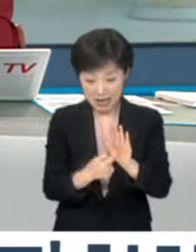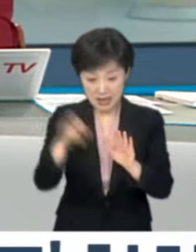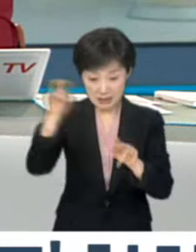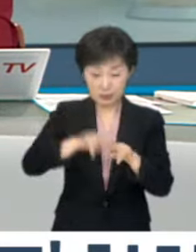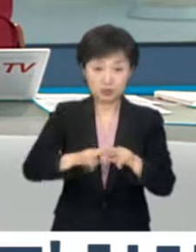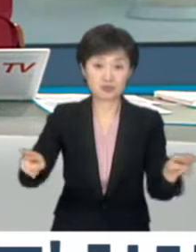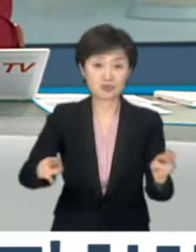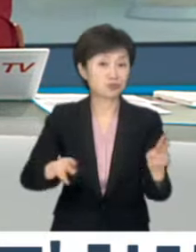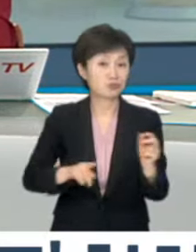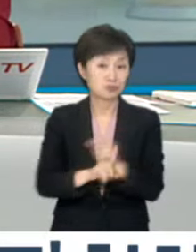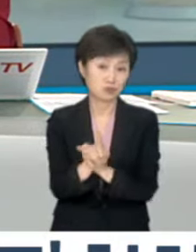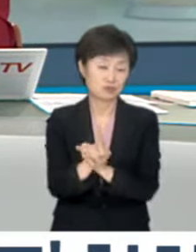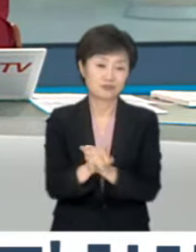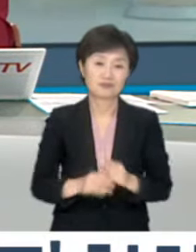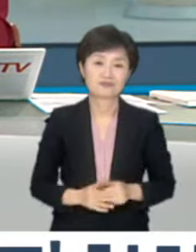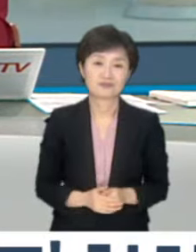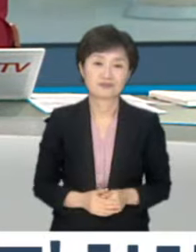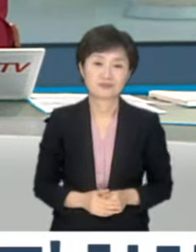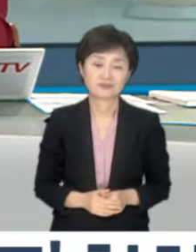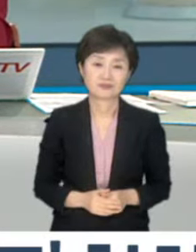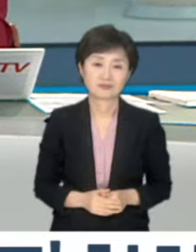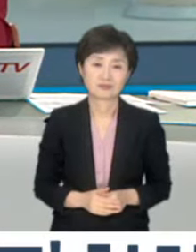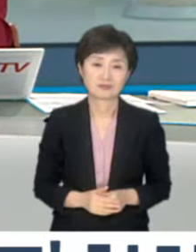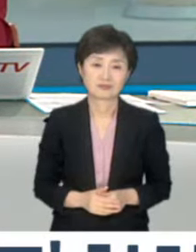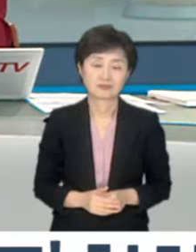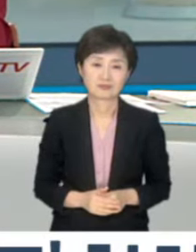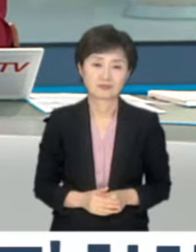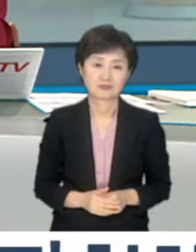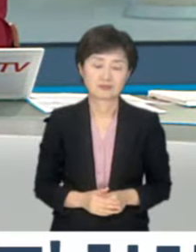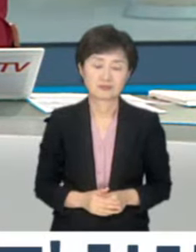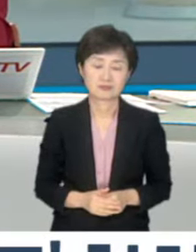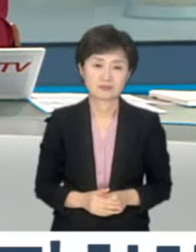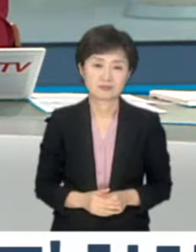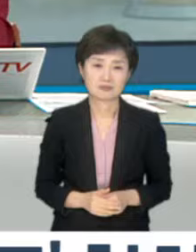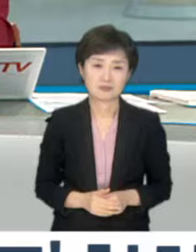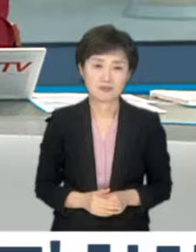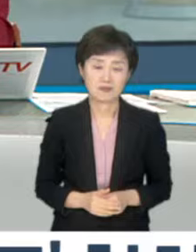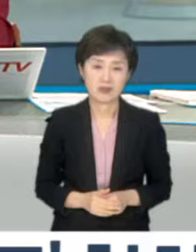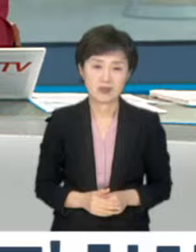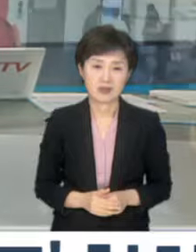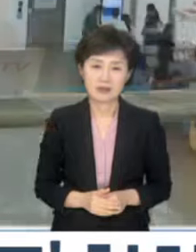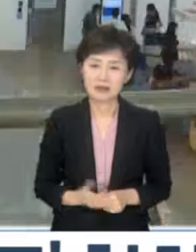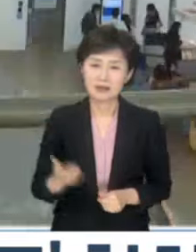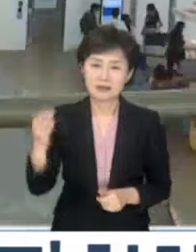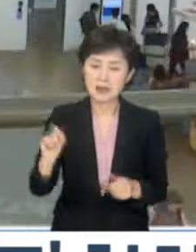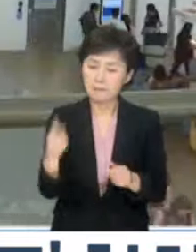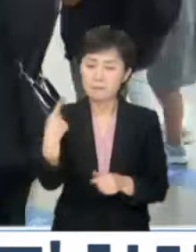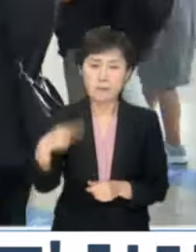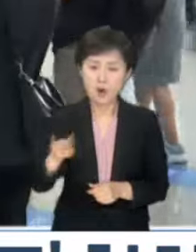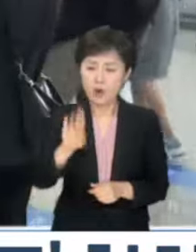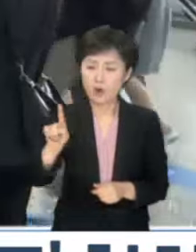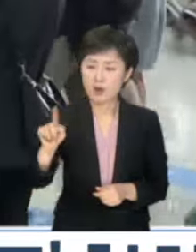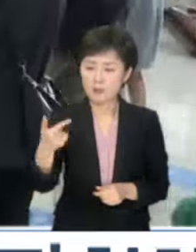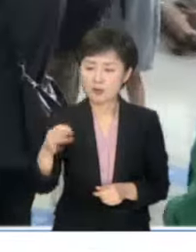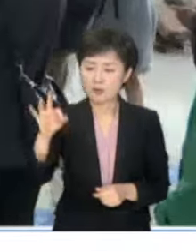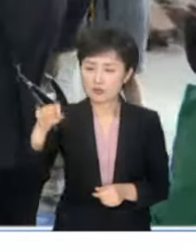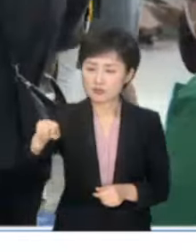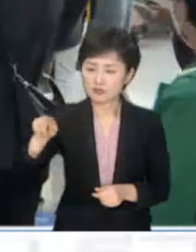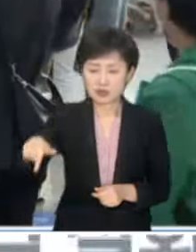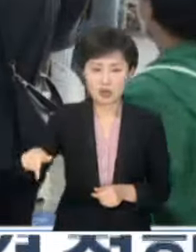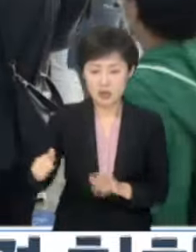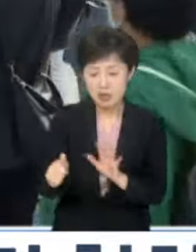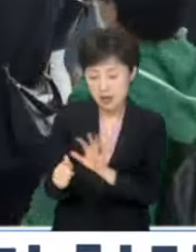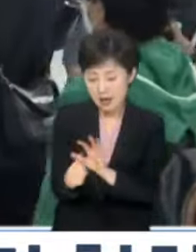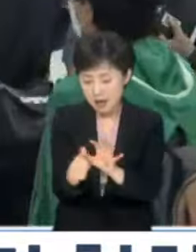배경이 의아해하신 분도 있을 텐데 어떤 네. 배경일까요? 짚어볼까요? 일단은 그 이른바 변우석 황제경호가 사실은 논란이 돼서 여기까지